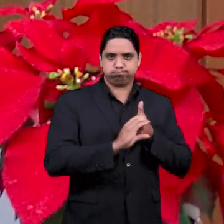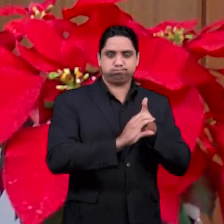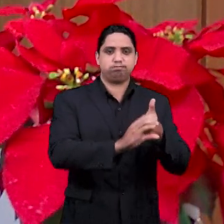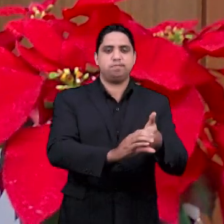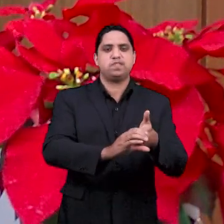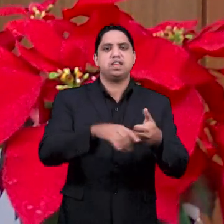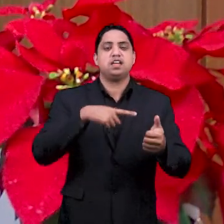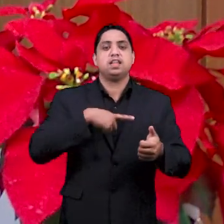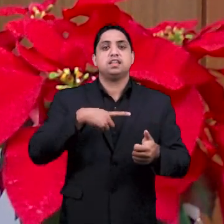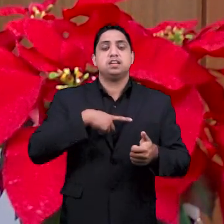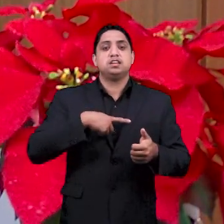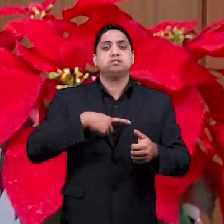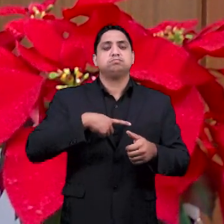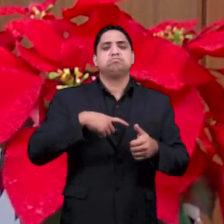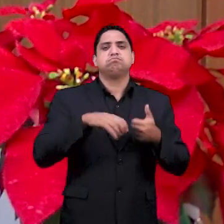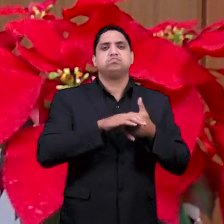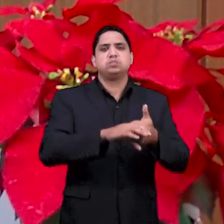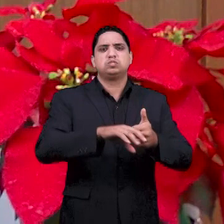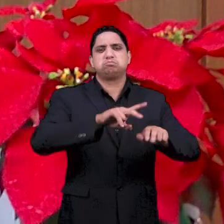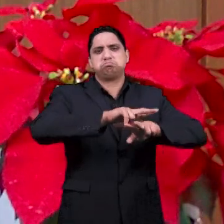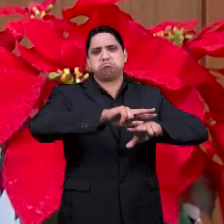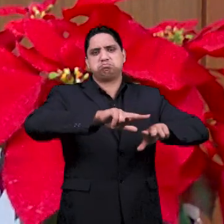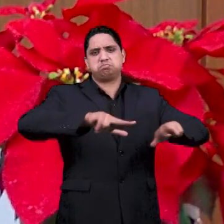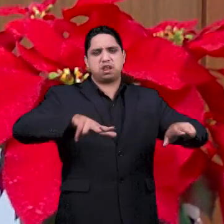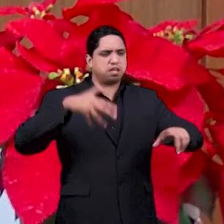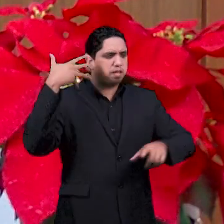многогранное, да, но христианство.